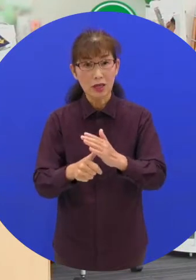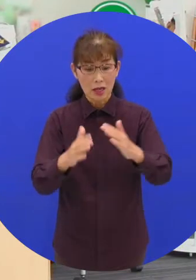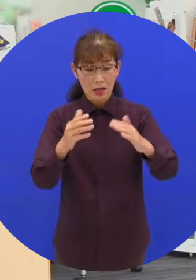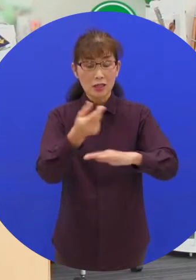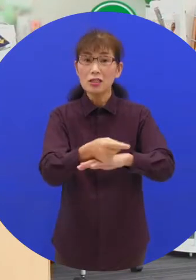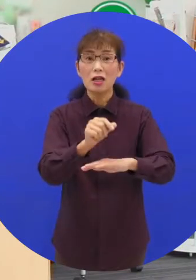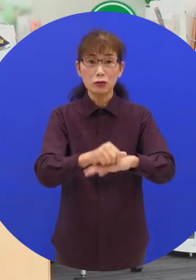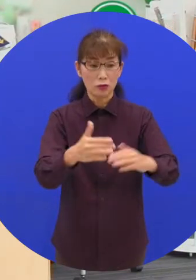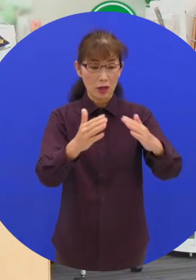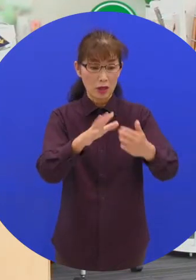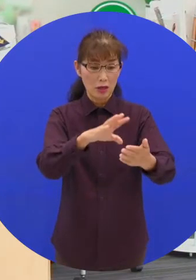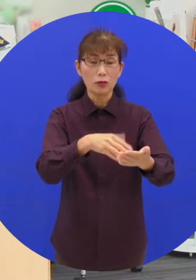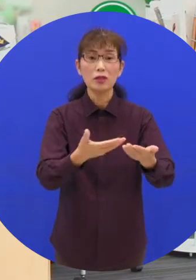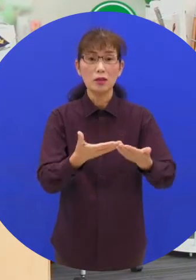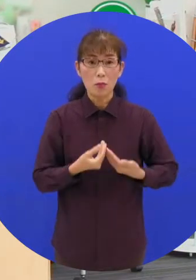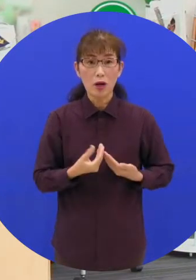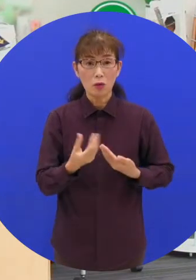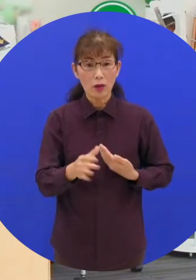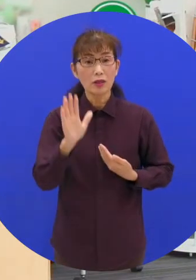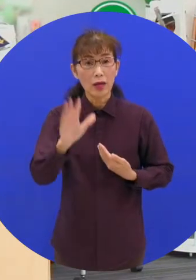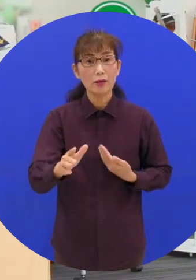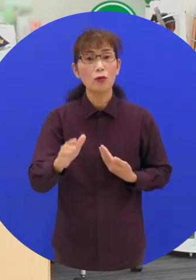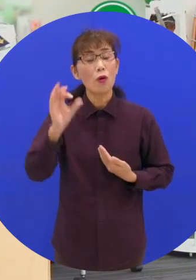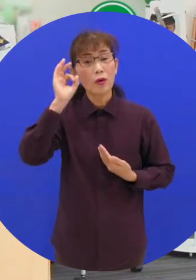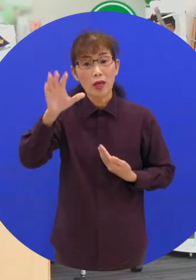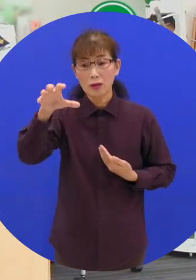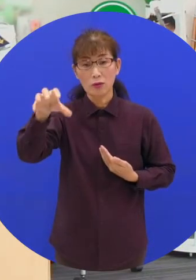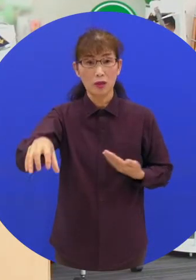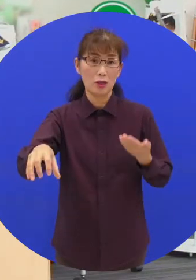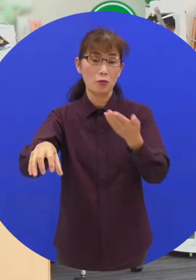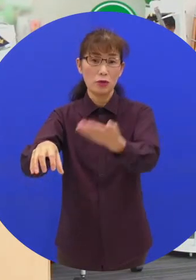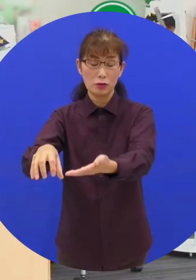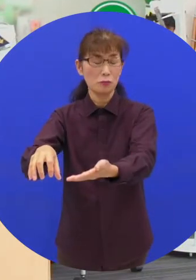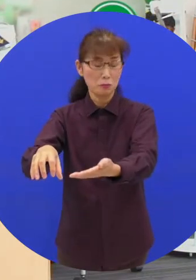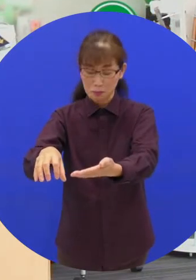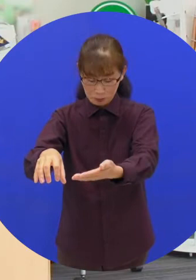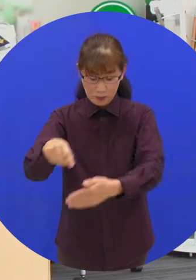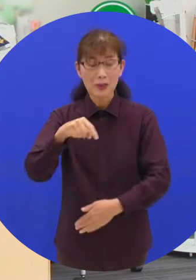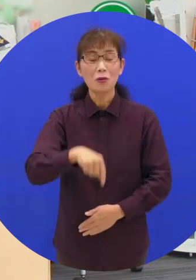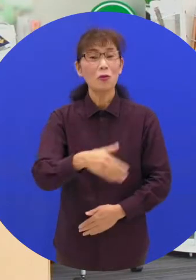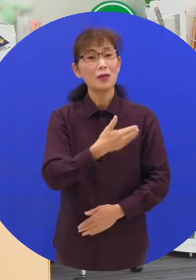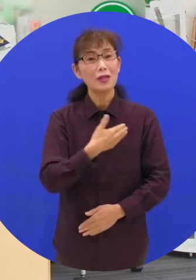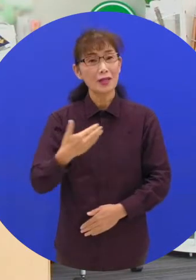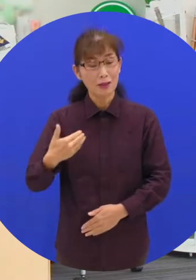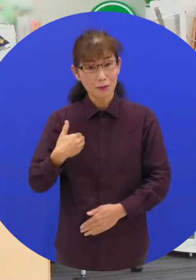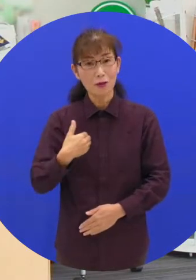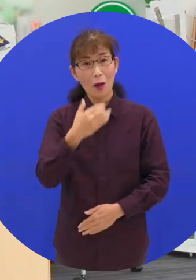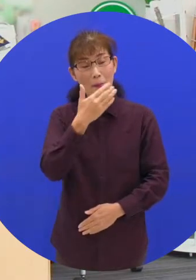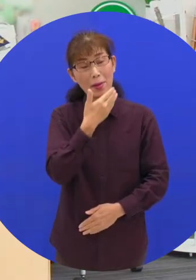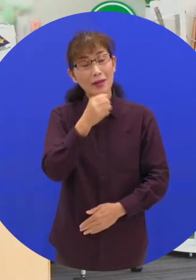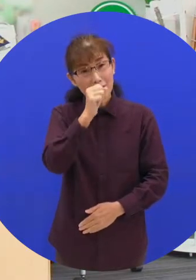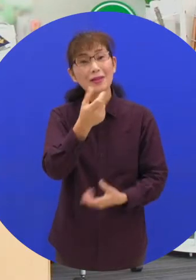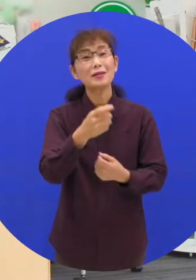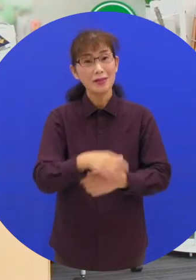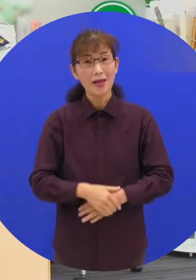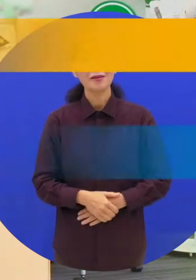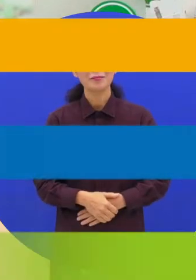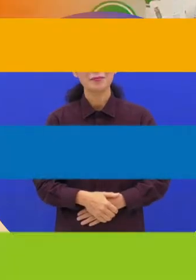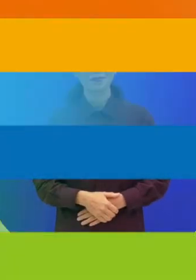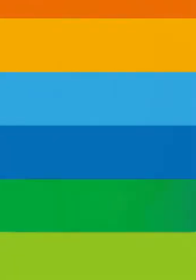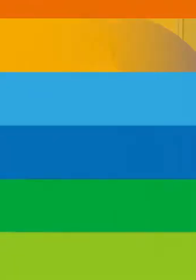類を市役所で取って離れた場所にある県の建物に移動していましたが、同じフロアでできるのは便利ですね。